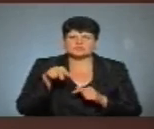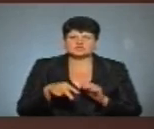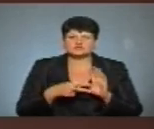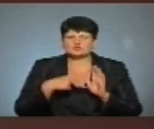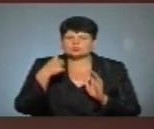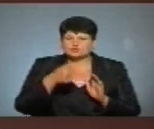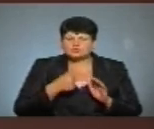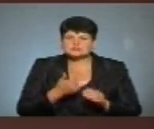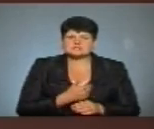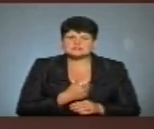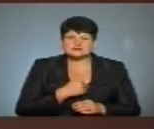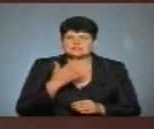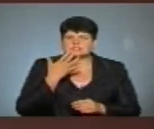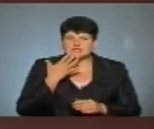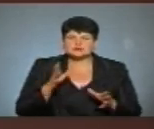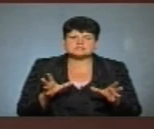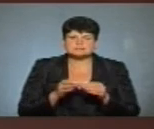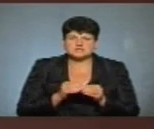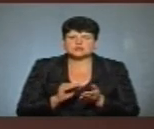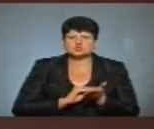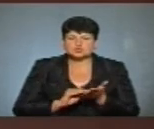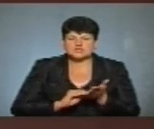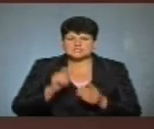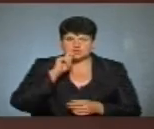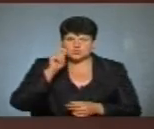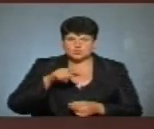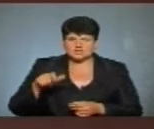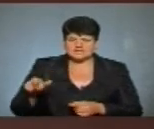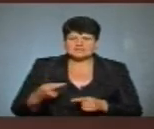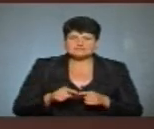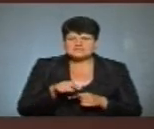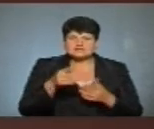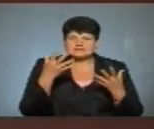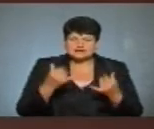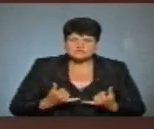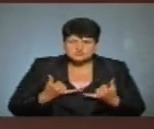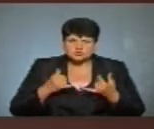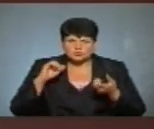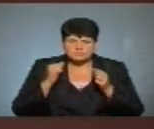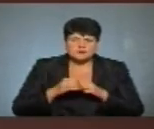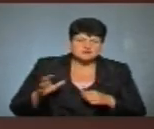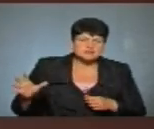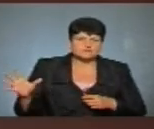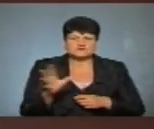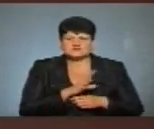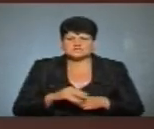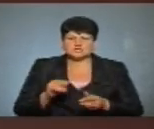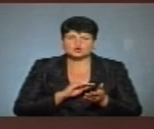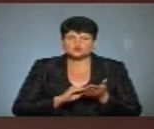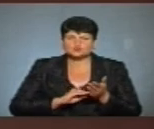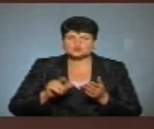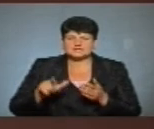2007 році з ініціативи Національної спілки журналістів України. У цей день вшановують пам'ять усіх журналістів, які